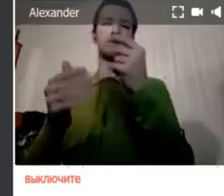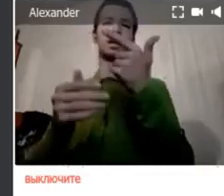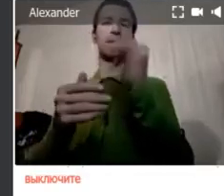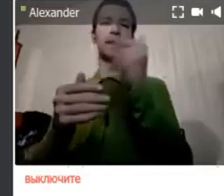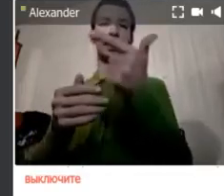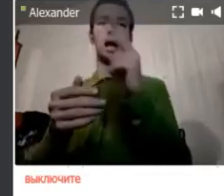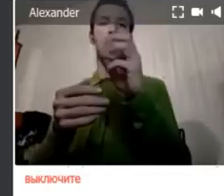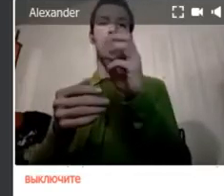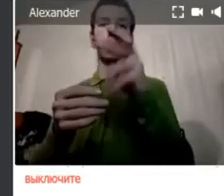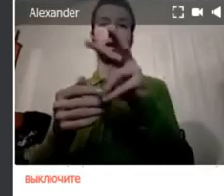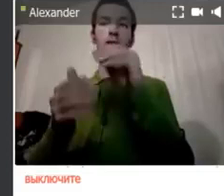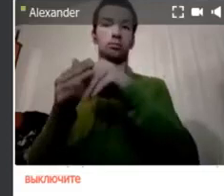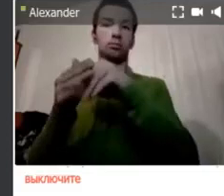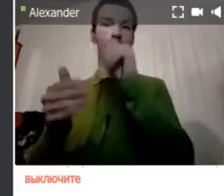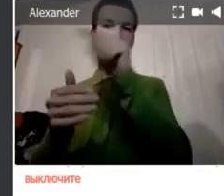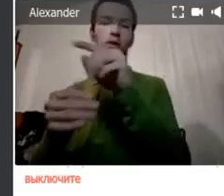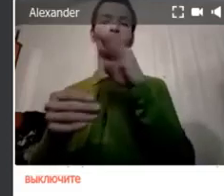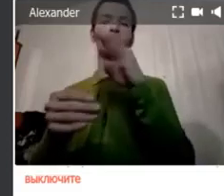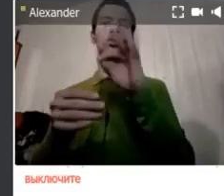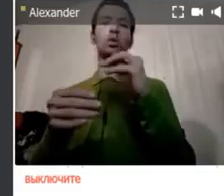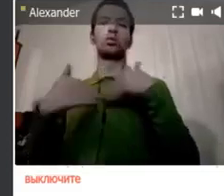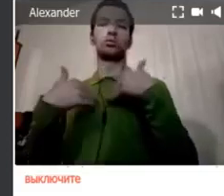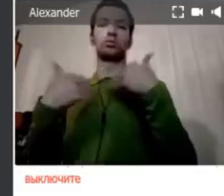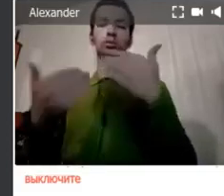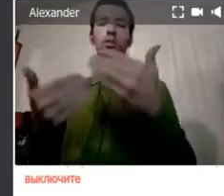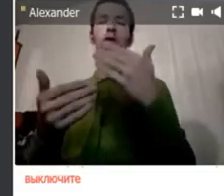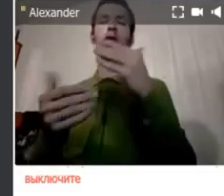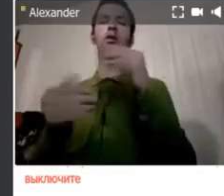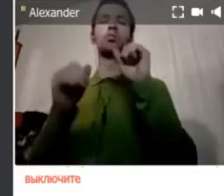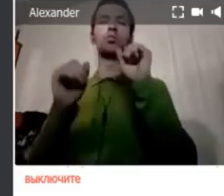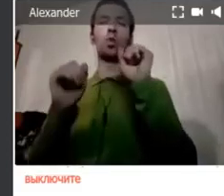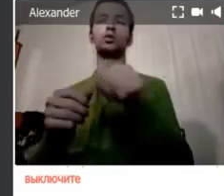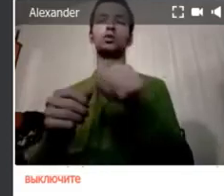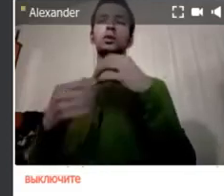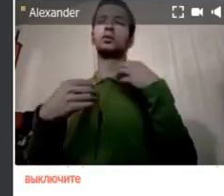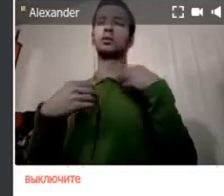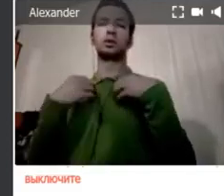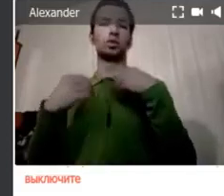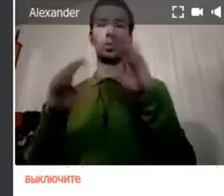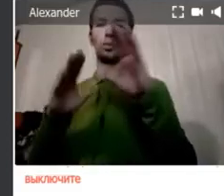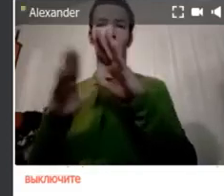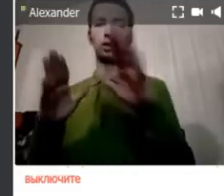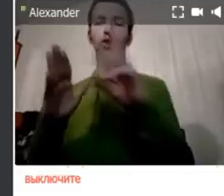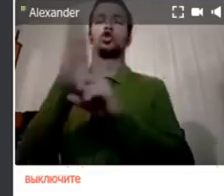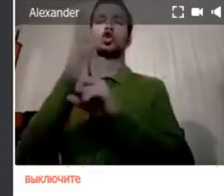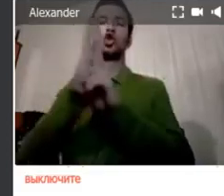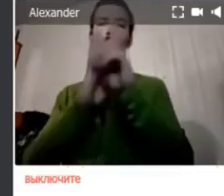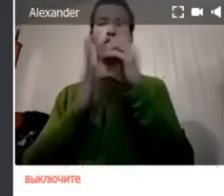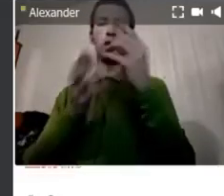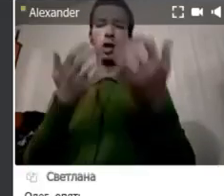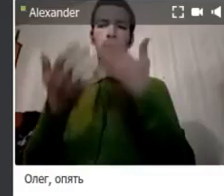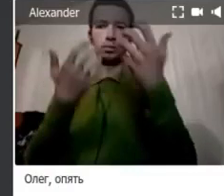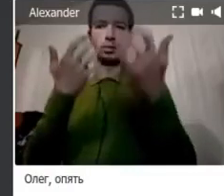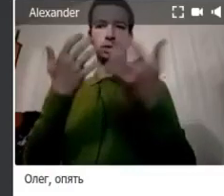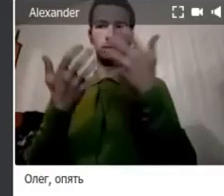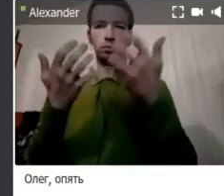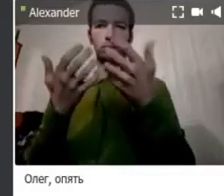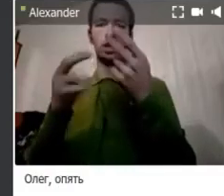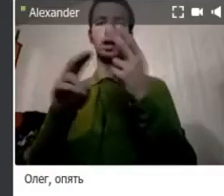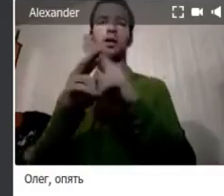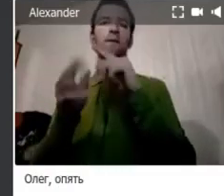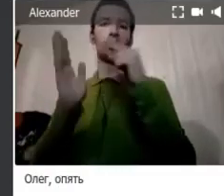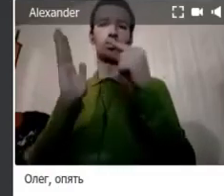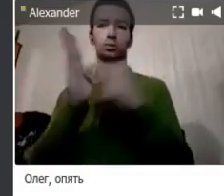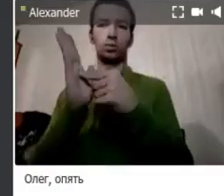торопиться, то есть вначале разберитесь с этим вопросом, поймите, как это работает,